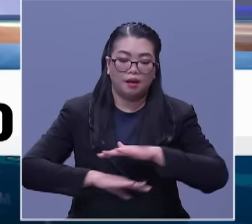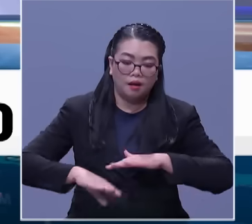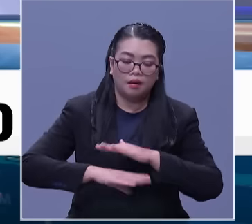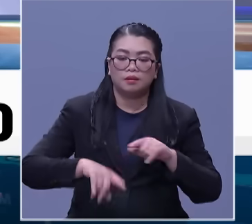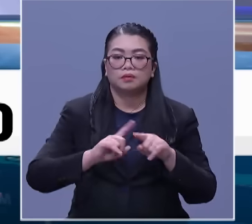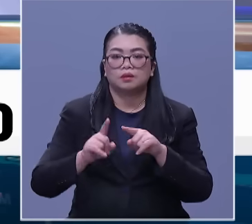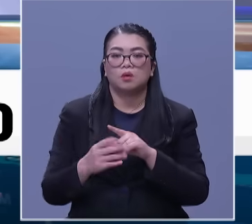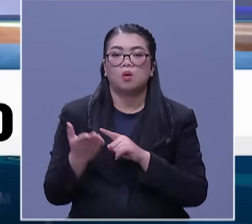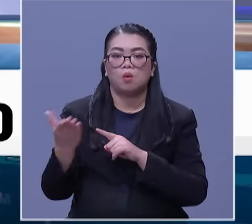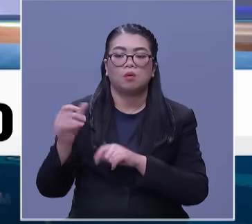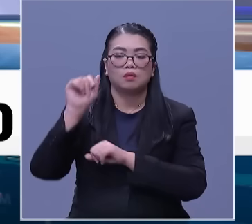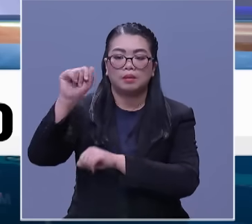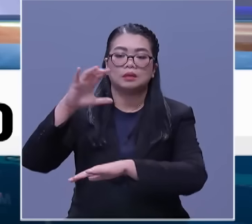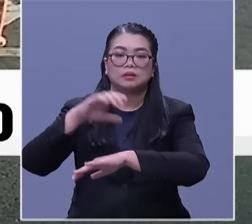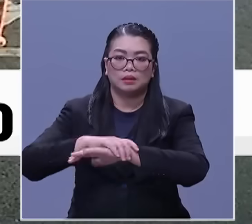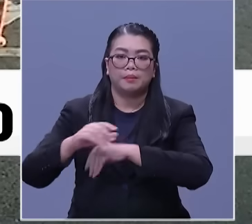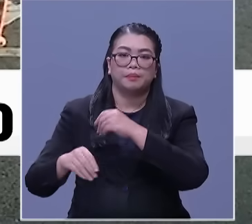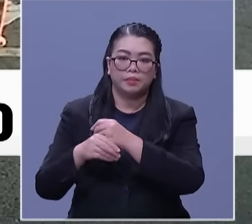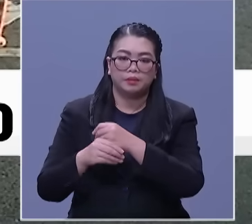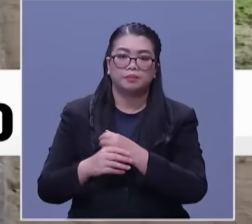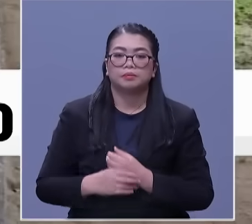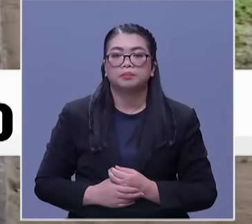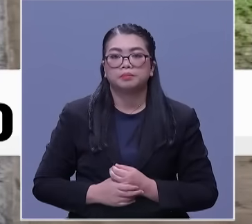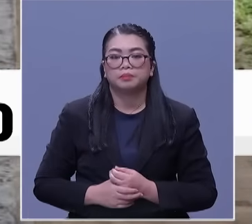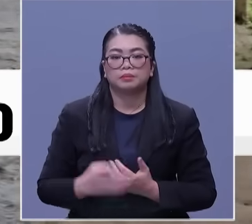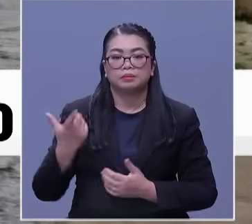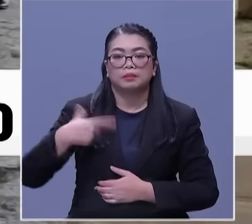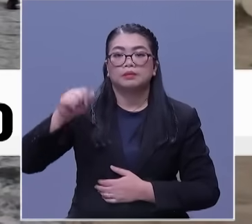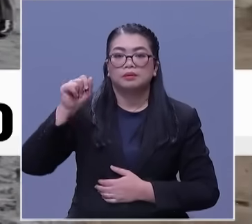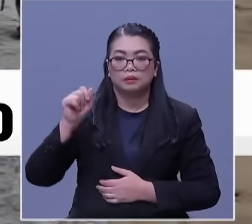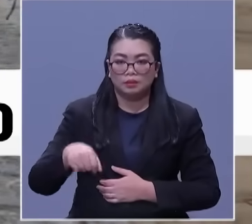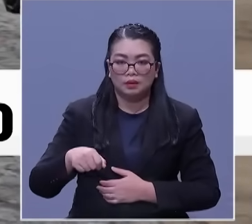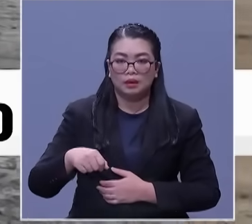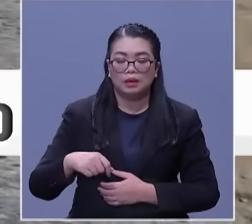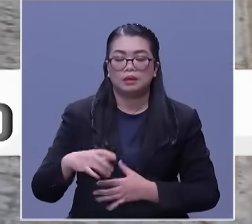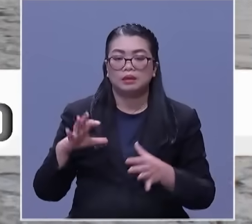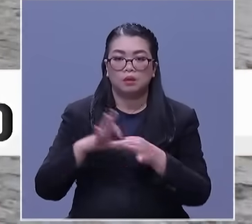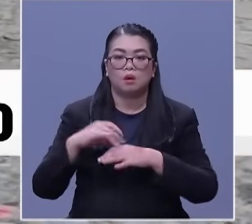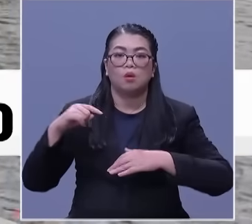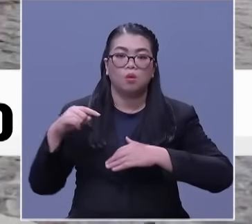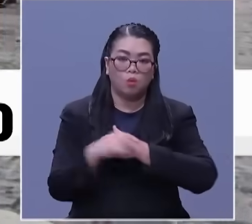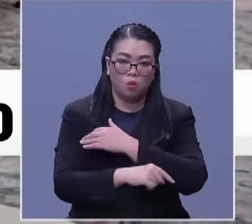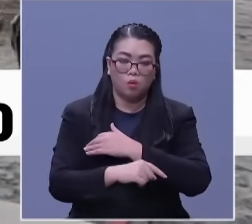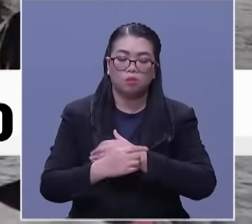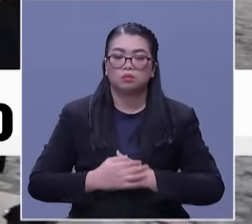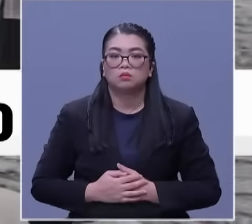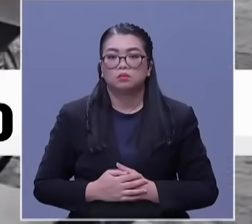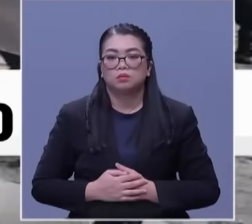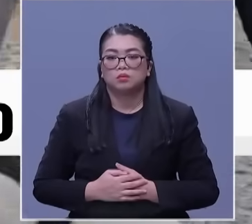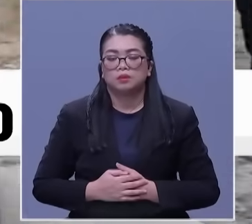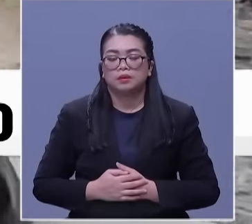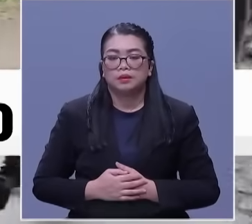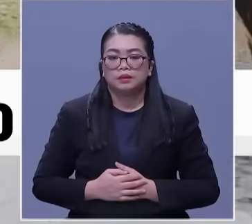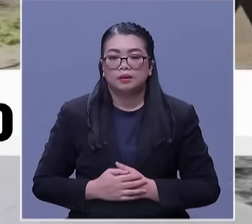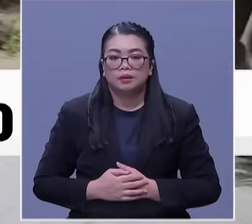ฐานนะคะเพื่อขออนุมัติหมายจับเพิ่มเติมโดยล่าสุดทางศาลอาญาคดีทุจริตและประพฤติมิชอบกลางประพฤติิชอบภาค 8ขอ